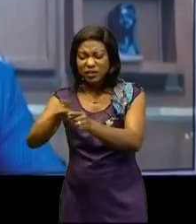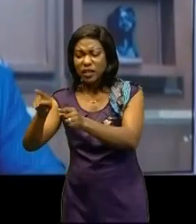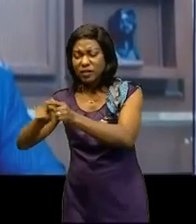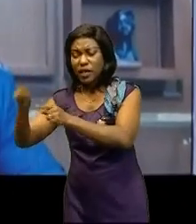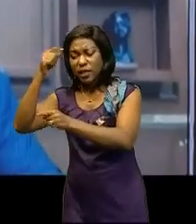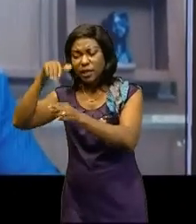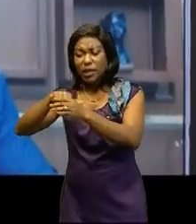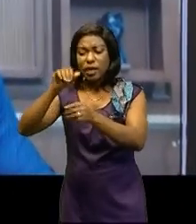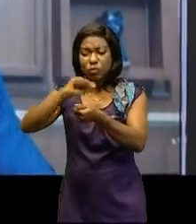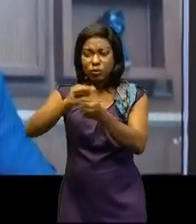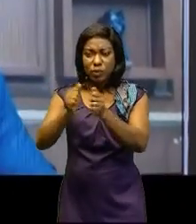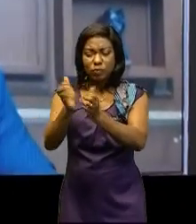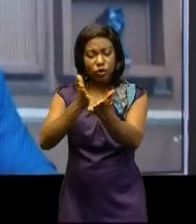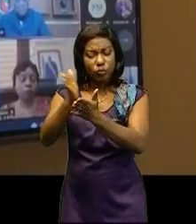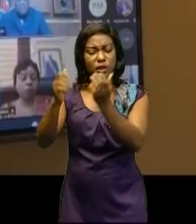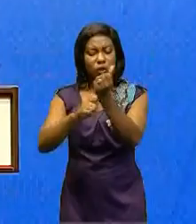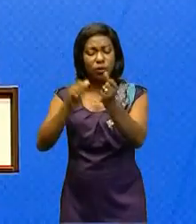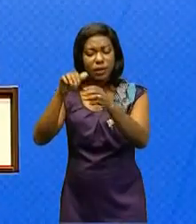leurs juridictions respectives.